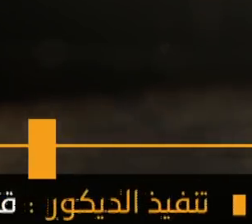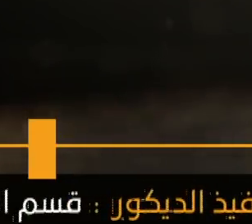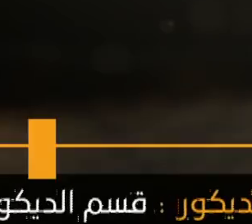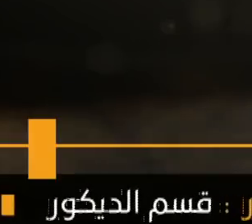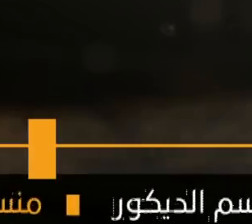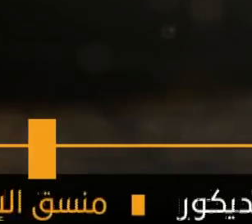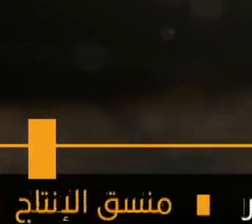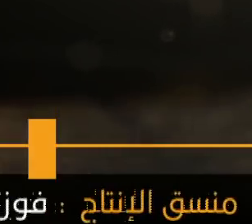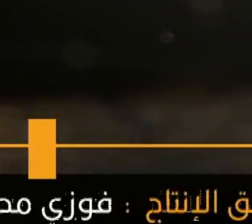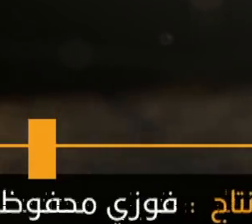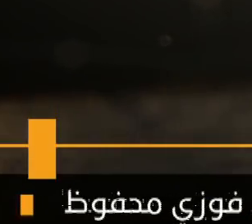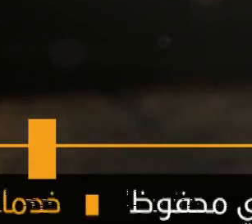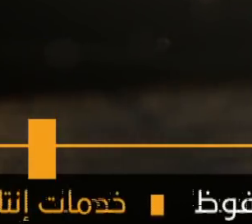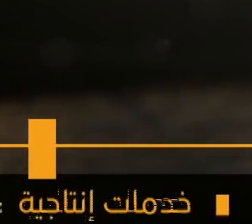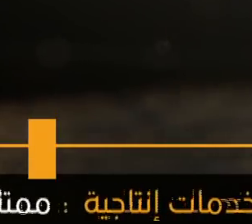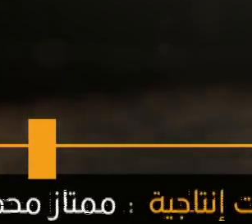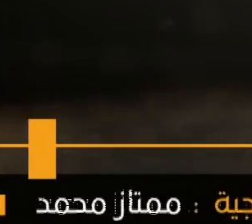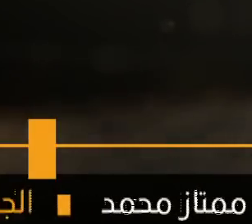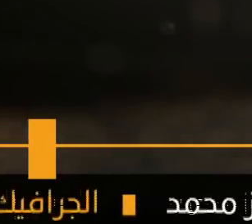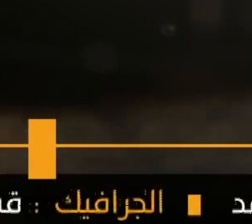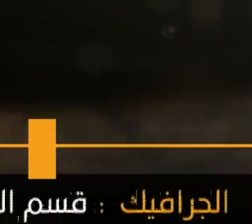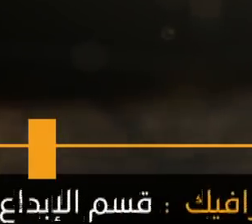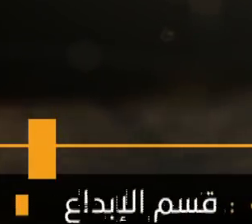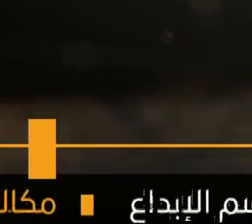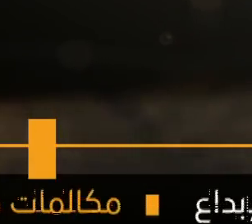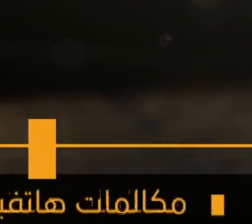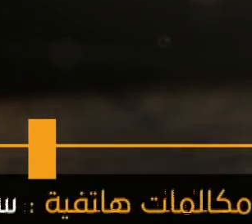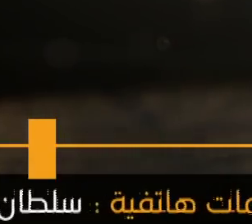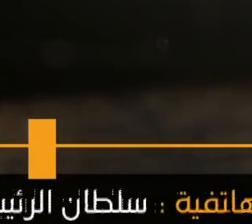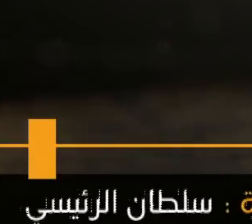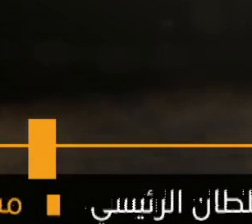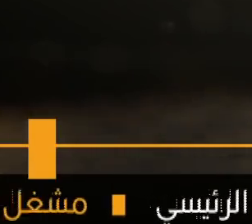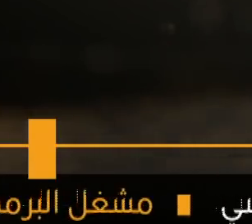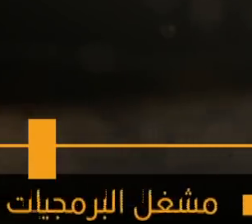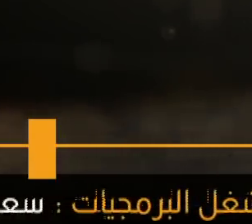الذكر إن كنتم لا تعلمون